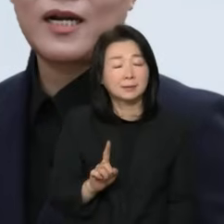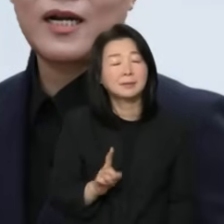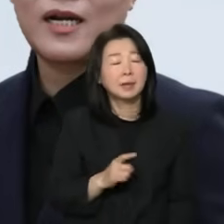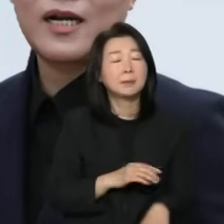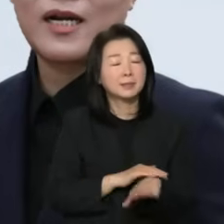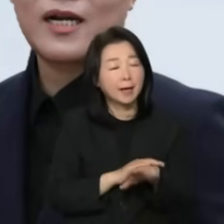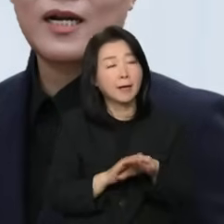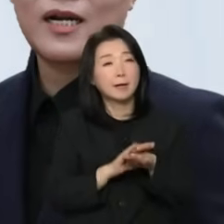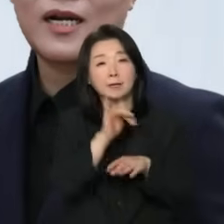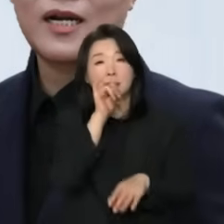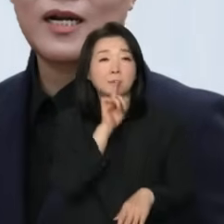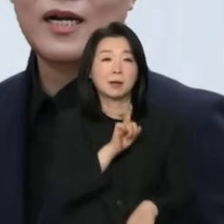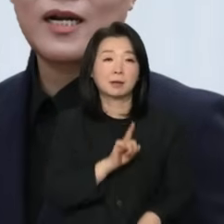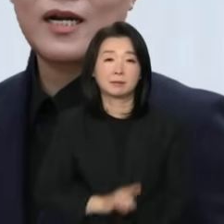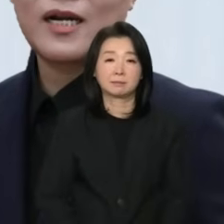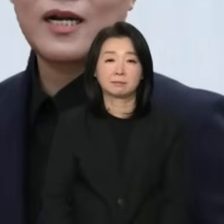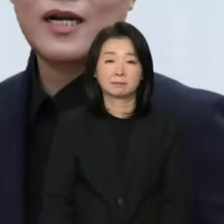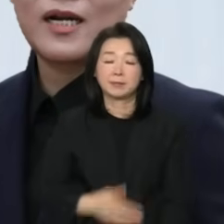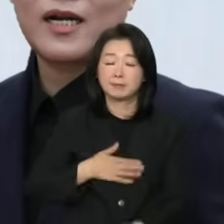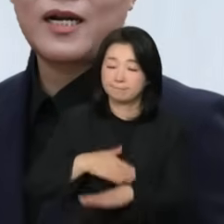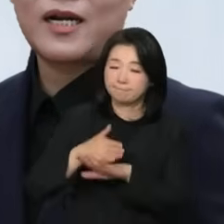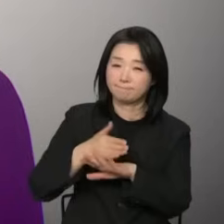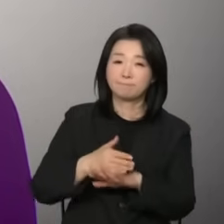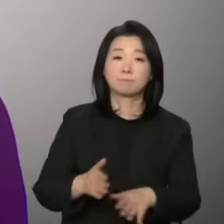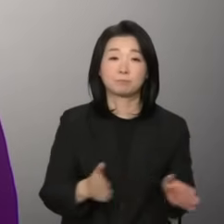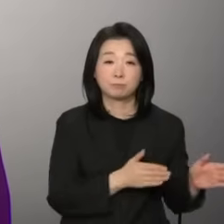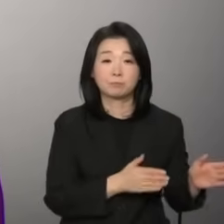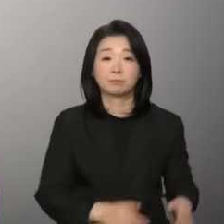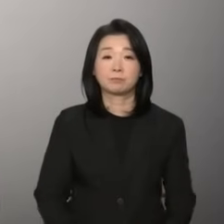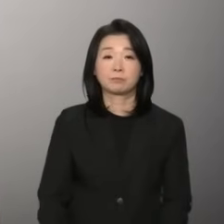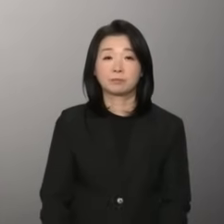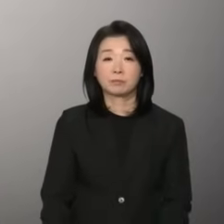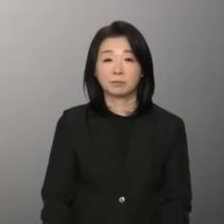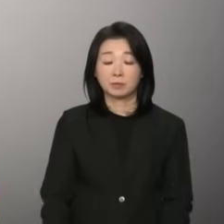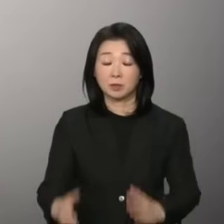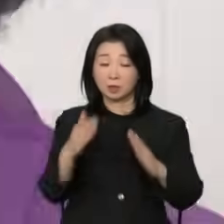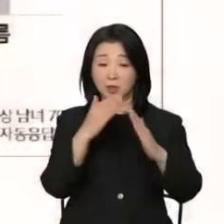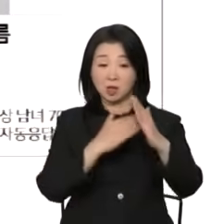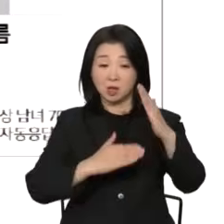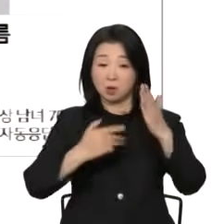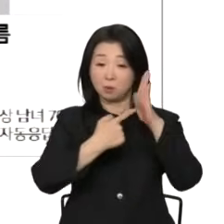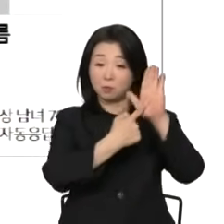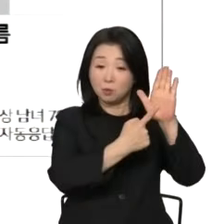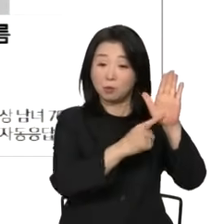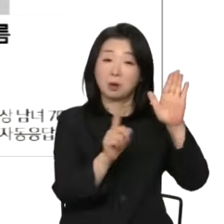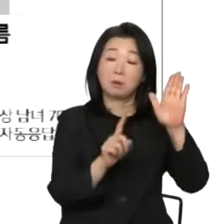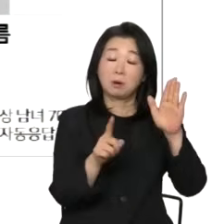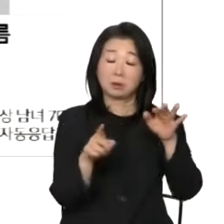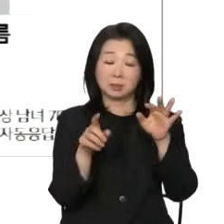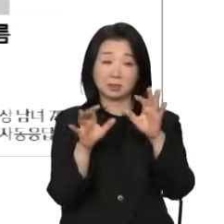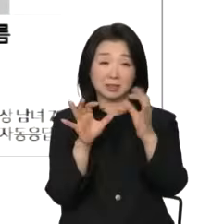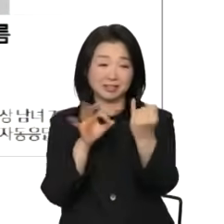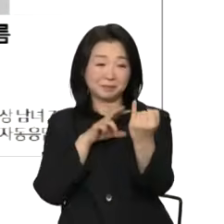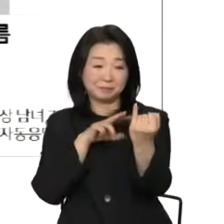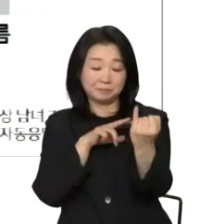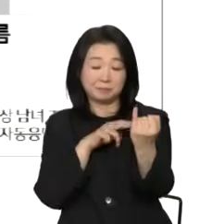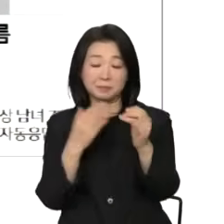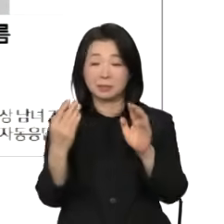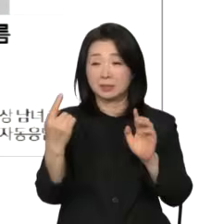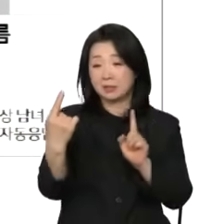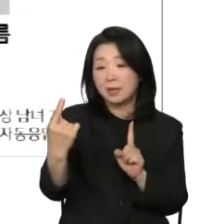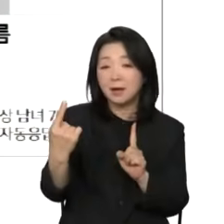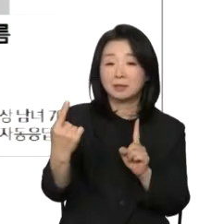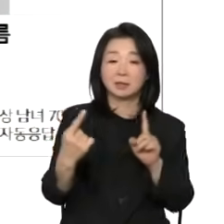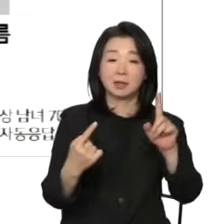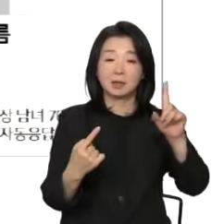나오고 있다고. 고맙습니다. 예. 공표 조사 결과 김 의원이 상대 후보보다